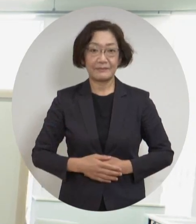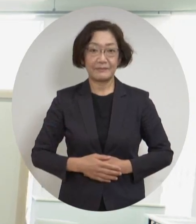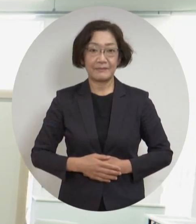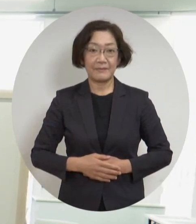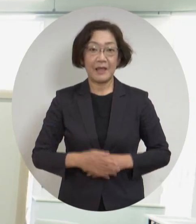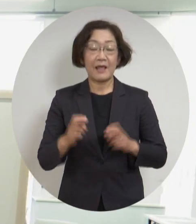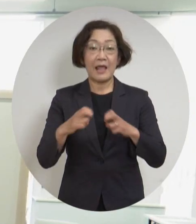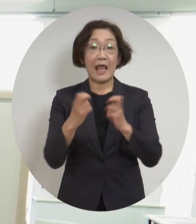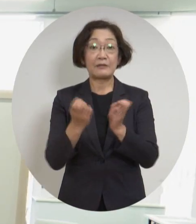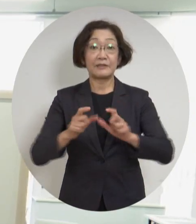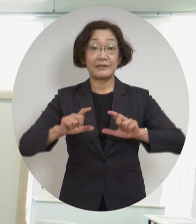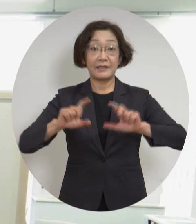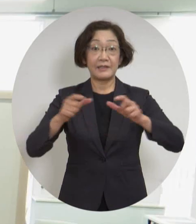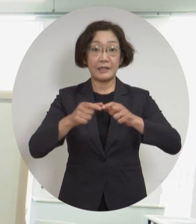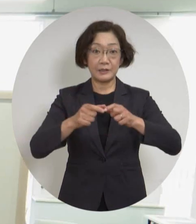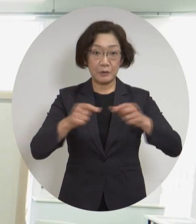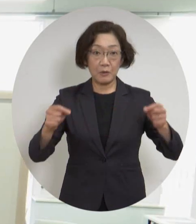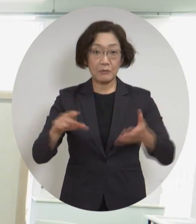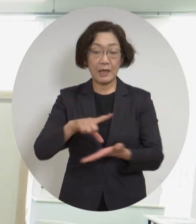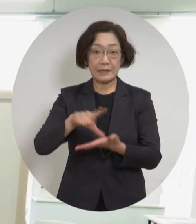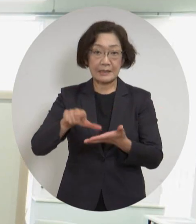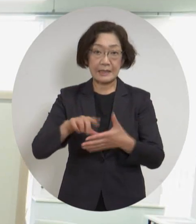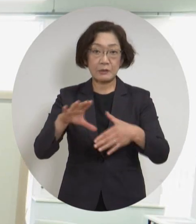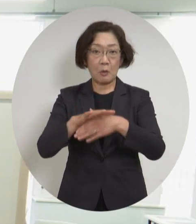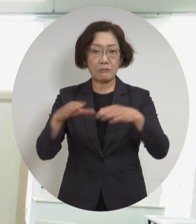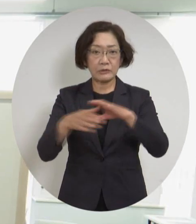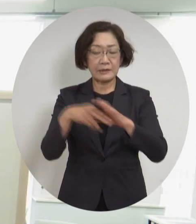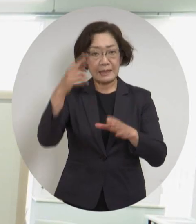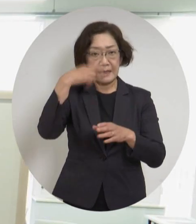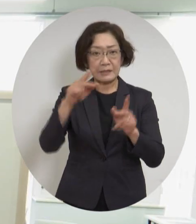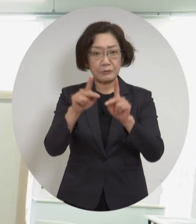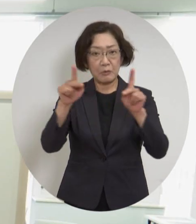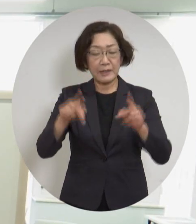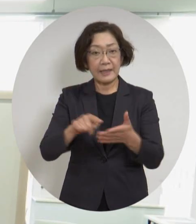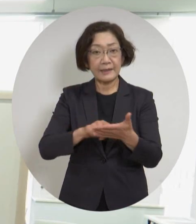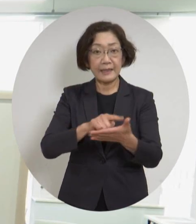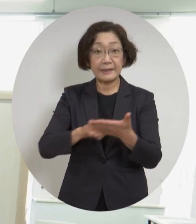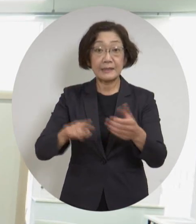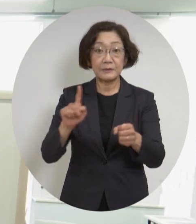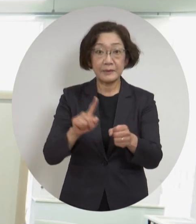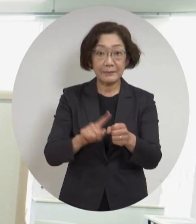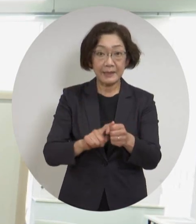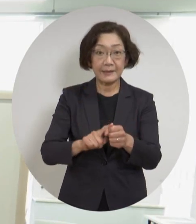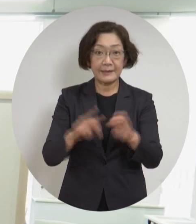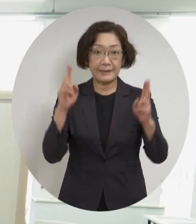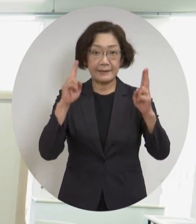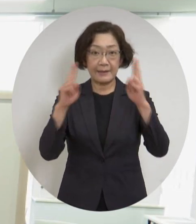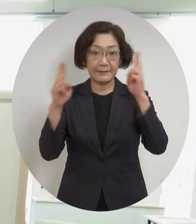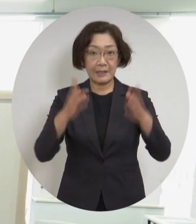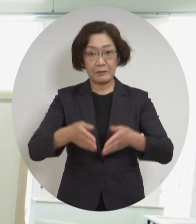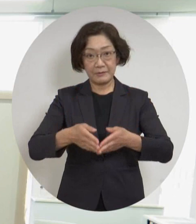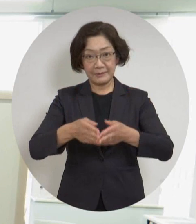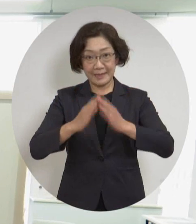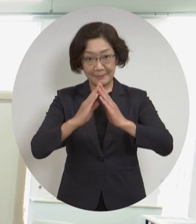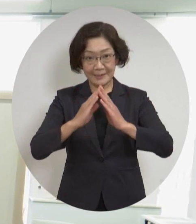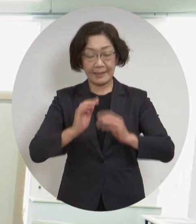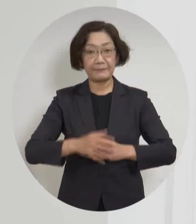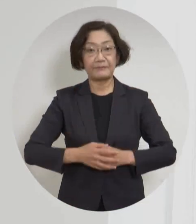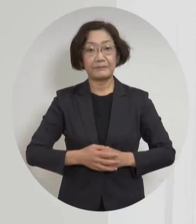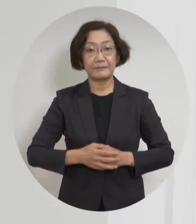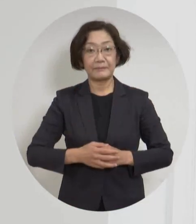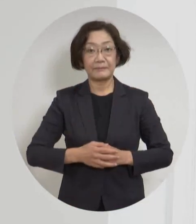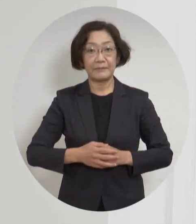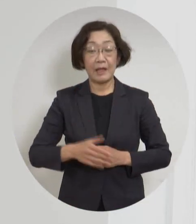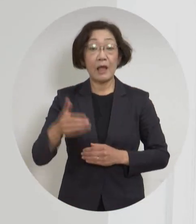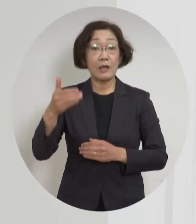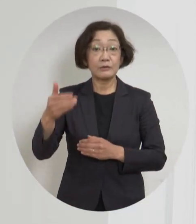NTT 東日本は地域の文化芸術の課題に応えるべく、2020年12月に NTT アートテクノロジーを設立しました。